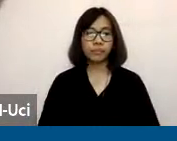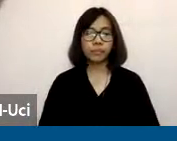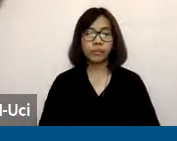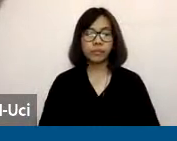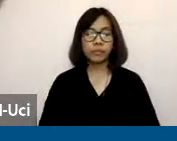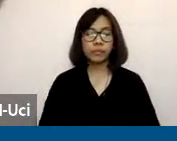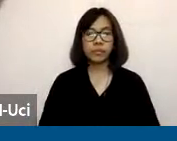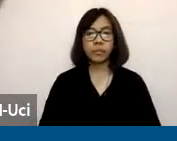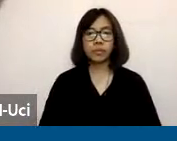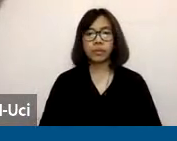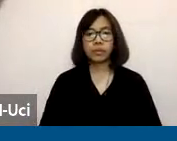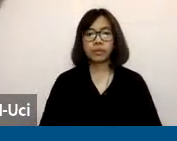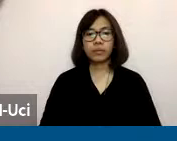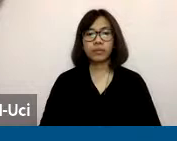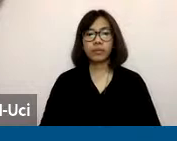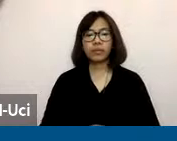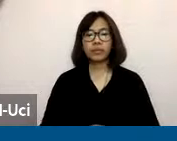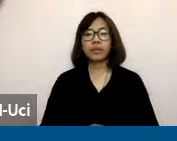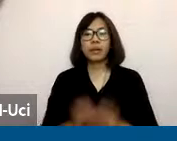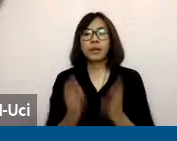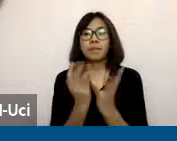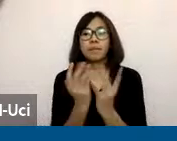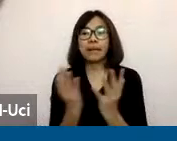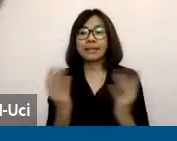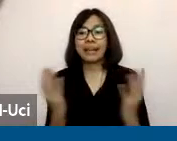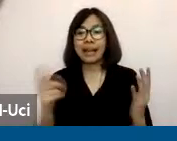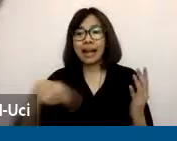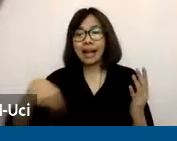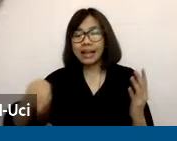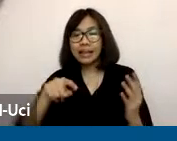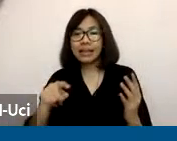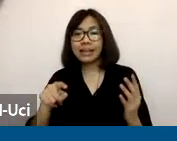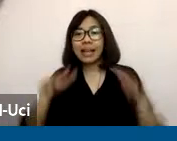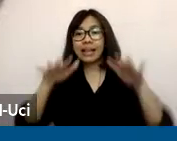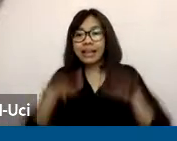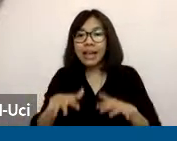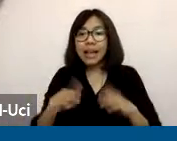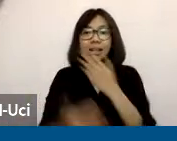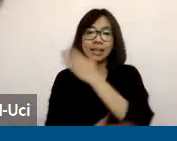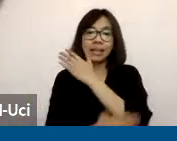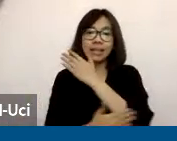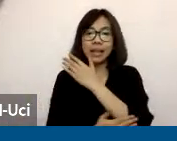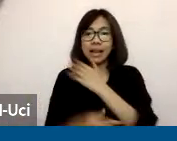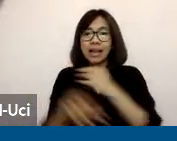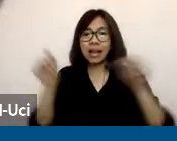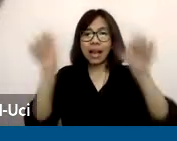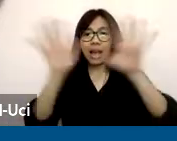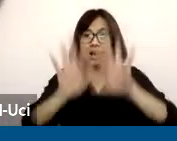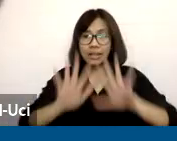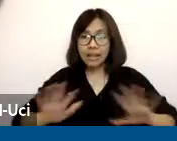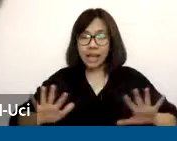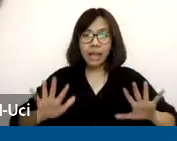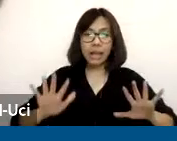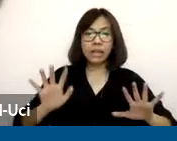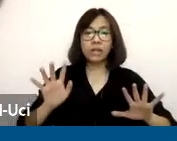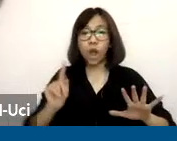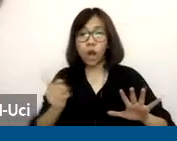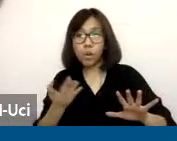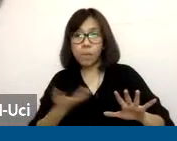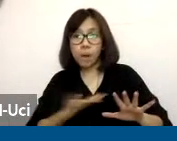konsumen terutama di negara-negara anggota ASEAN ya untuk melakukan transaksi lintas